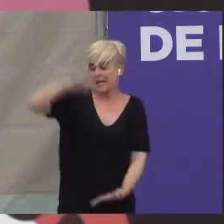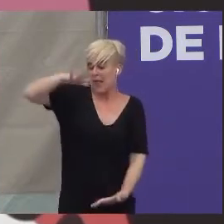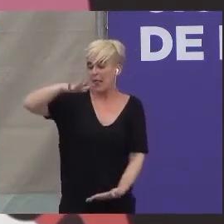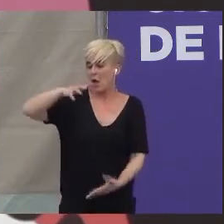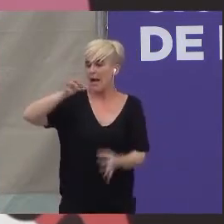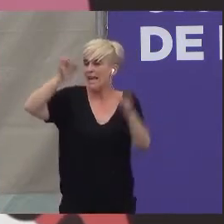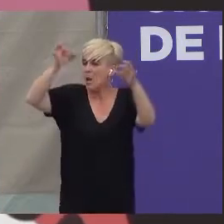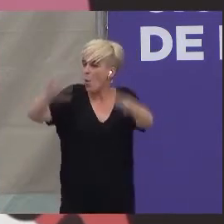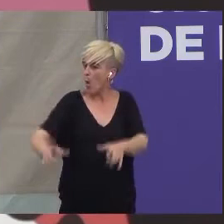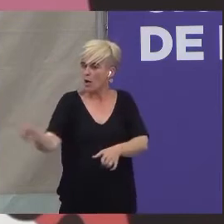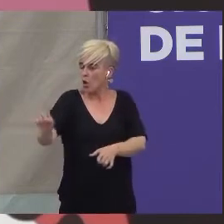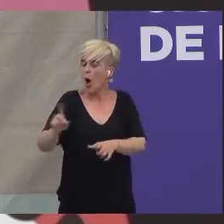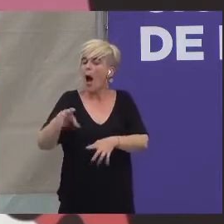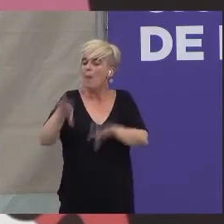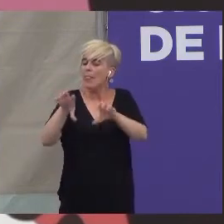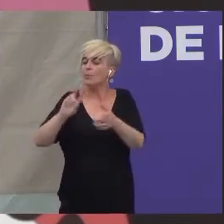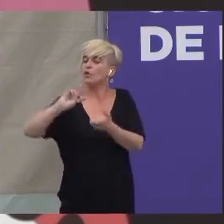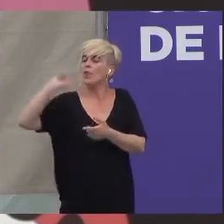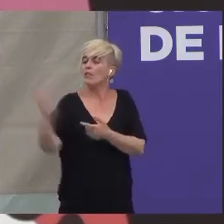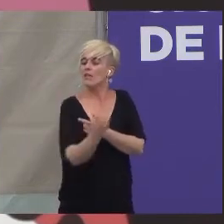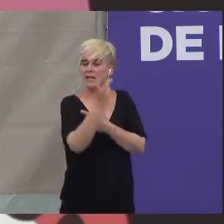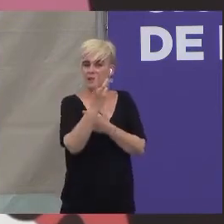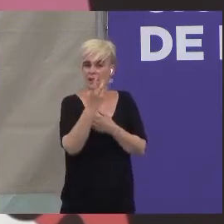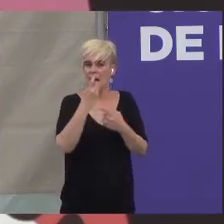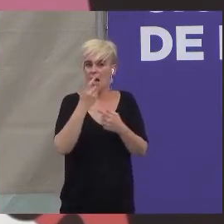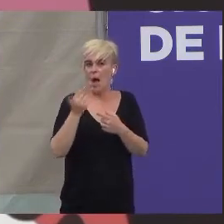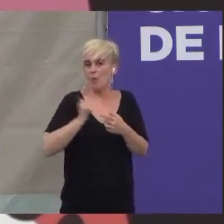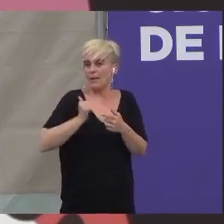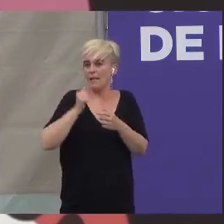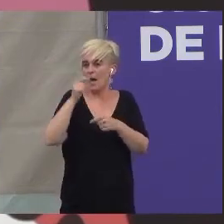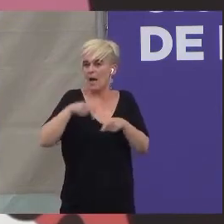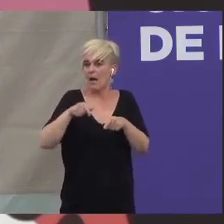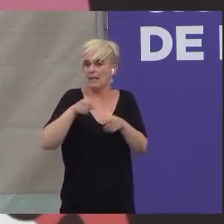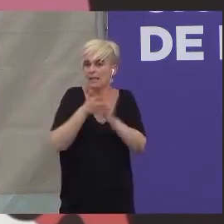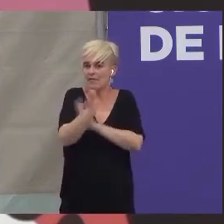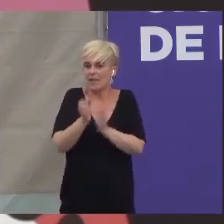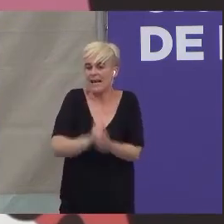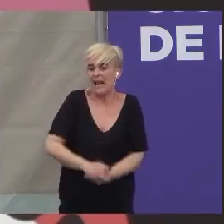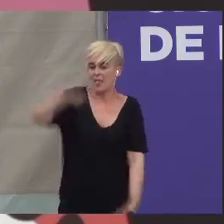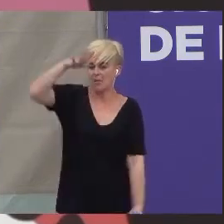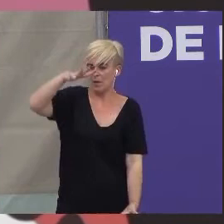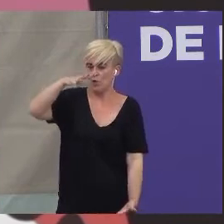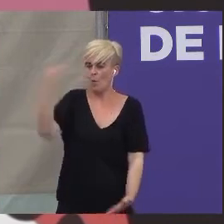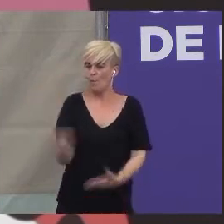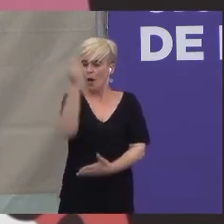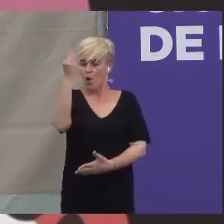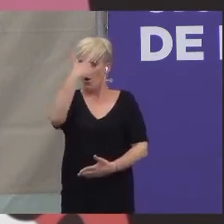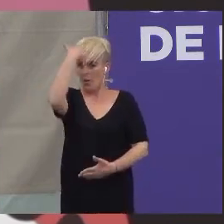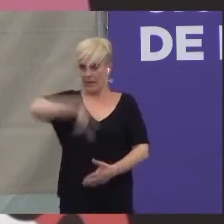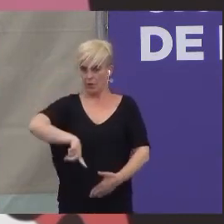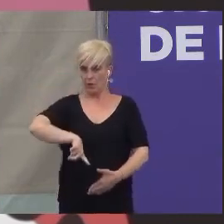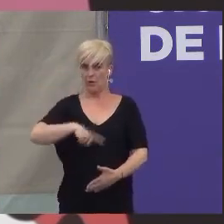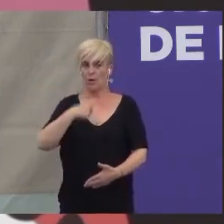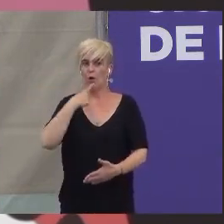l'igual. Prenem aquesta diversitat com una oportunitat de creixement i de millora de nosaltres mateixa. Com ha dit Noelia,